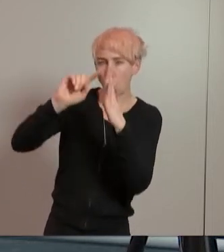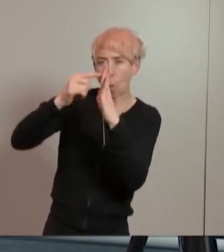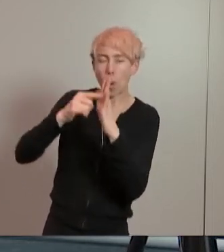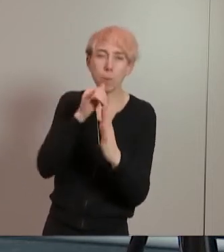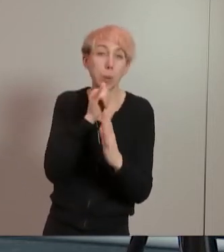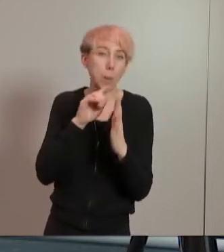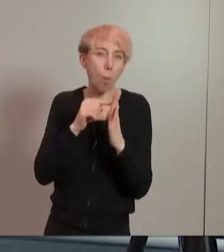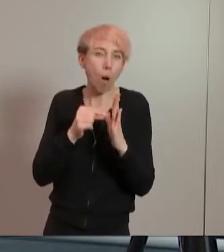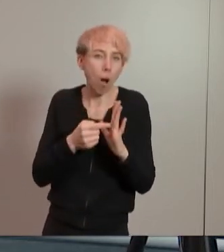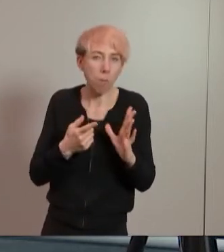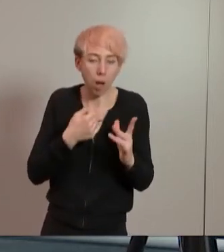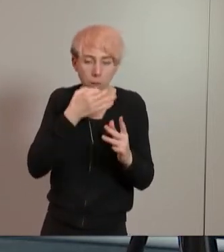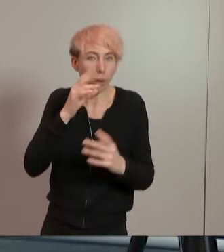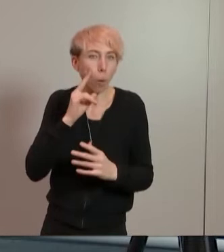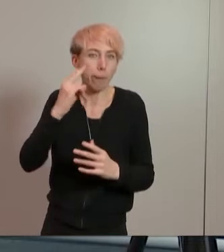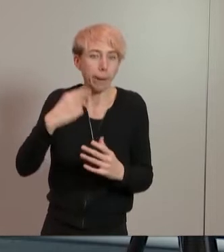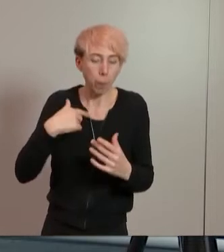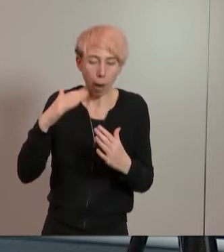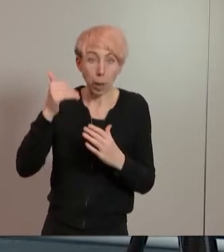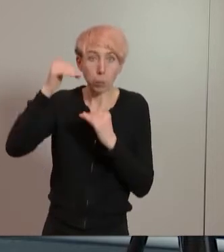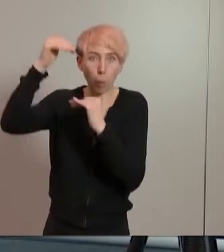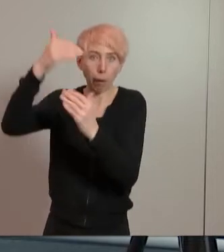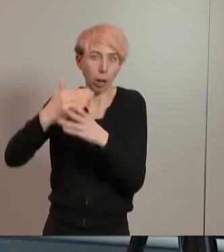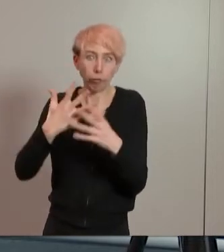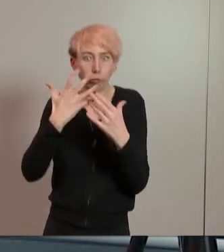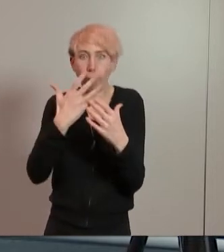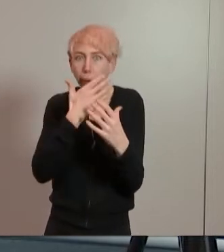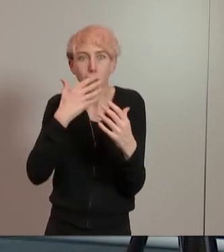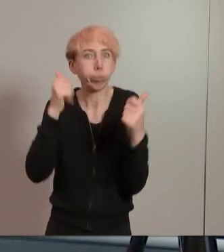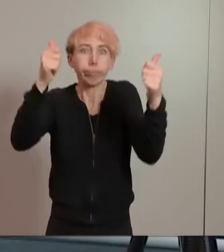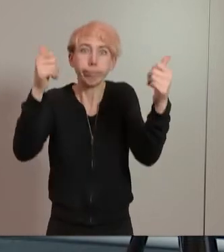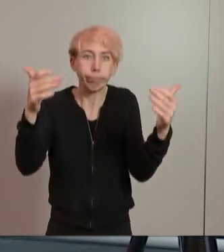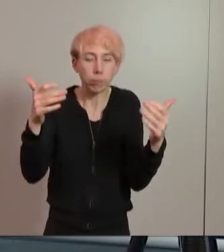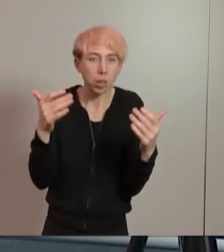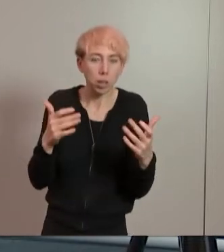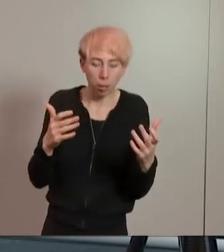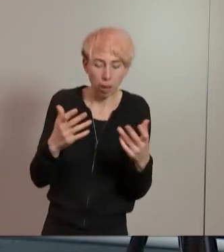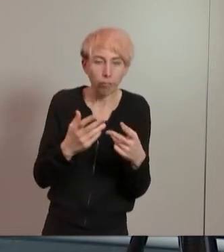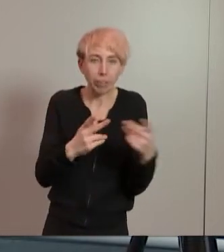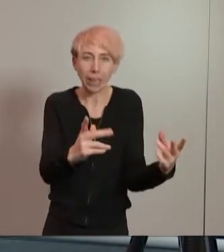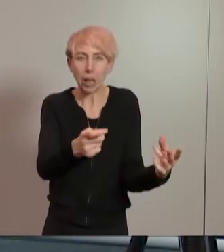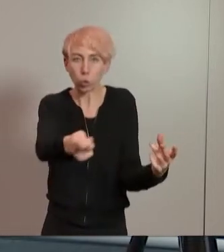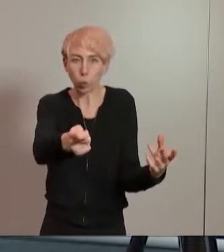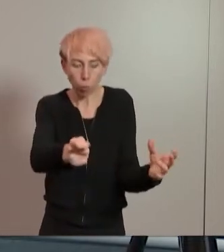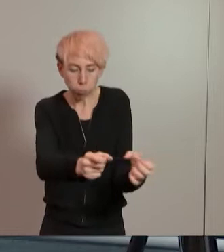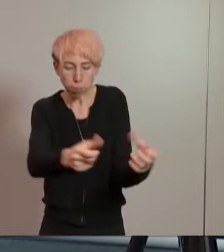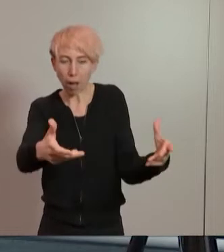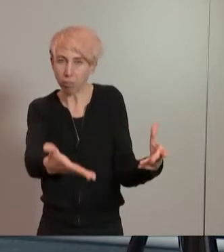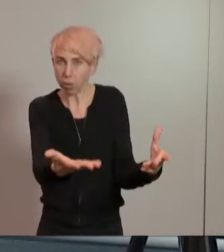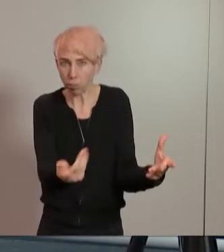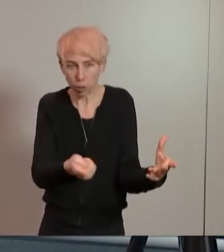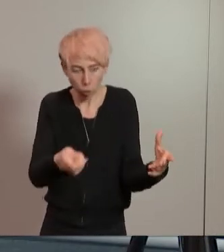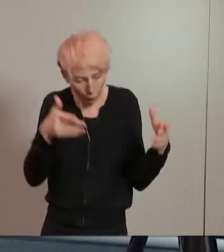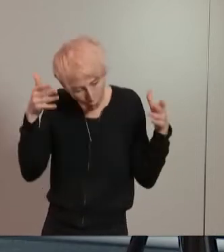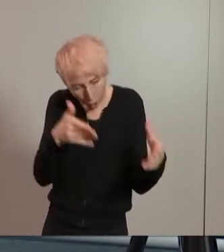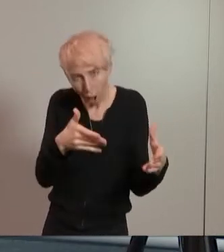Mais franchement, là, j'ai qu'un espoir, c'est que ce soit juste génial. Donc, quand on parle de déployer une ville nature, on est à fond sur ça,